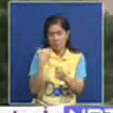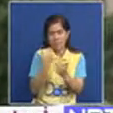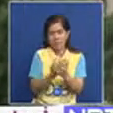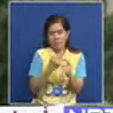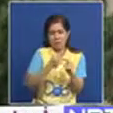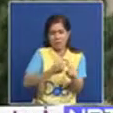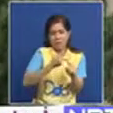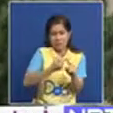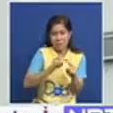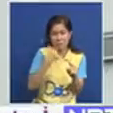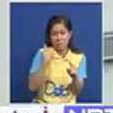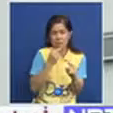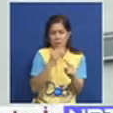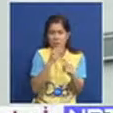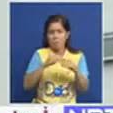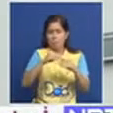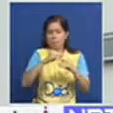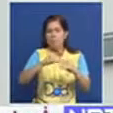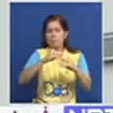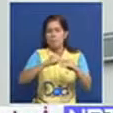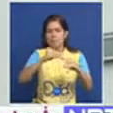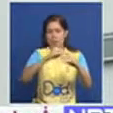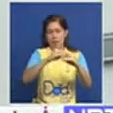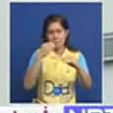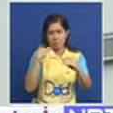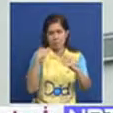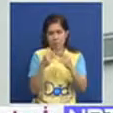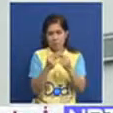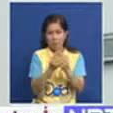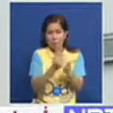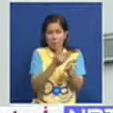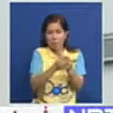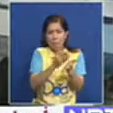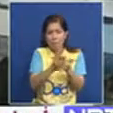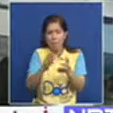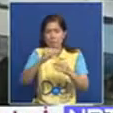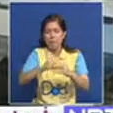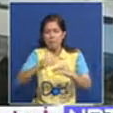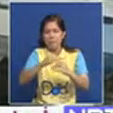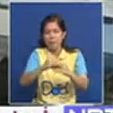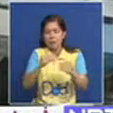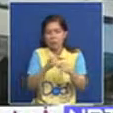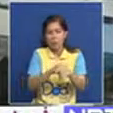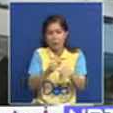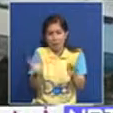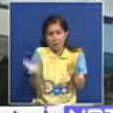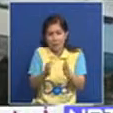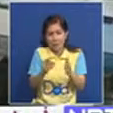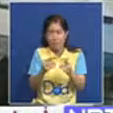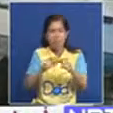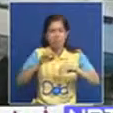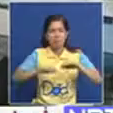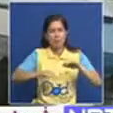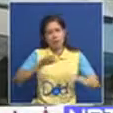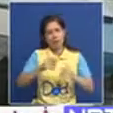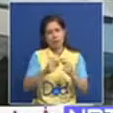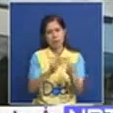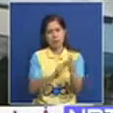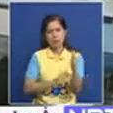มื่อเงินเดือนเพิ่มขึ้นก็มักจะนำมาชำระเพิ่มทำให้ระยะเวลาในการผ่อนชำระนั้นสั้นลงเฉลี่ยอยู่ที่ประมาณ10ปี